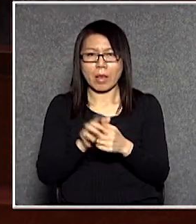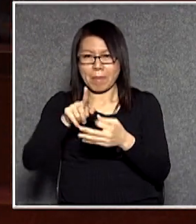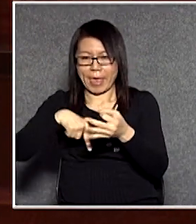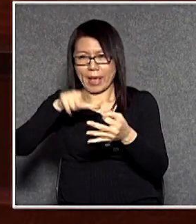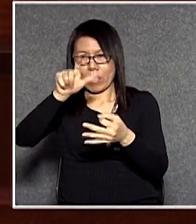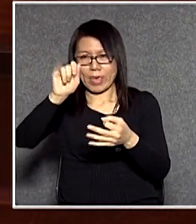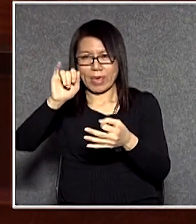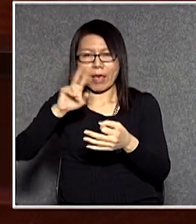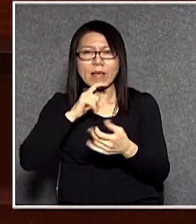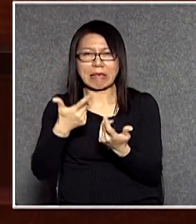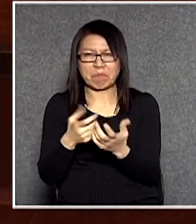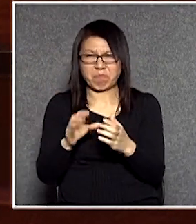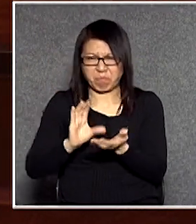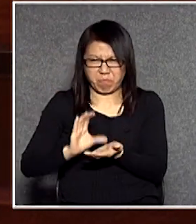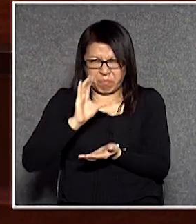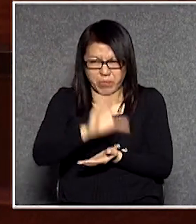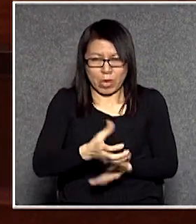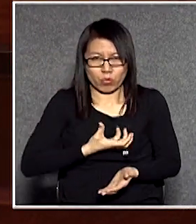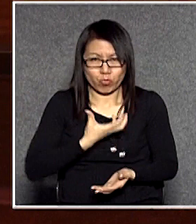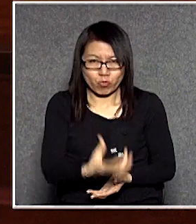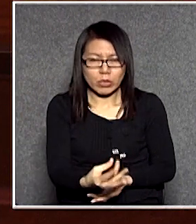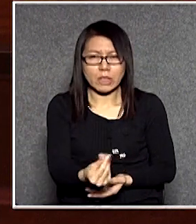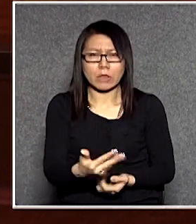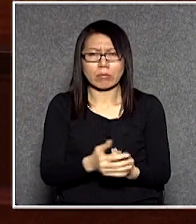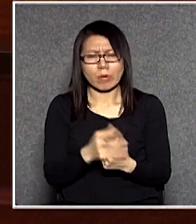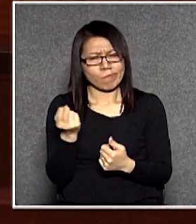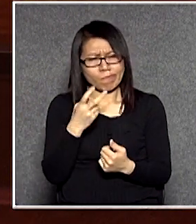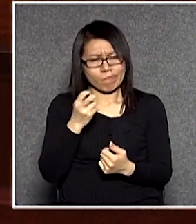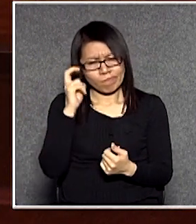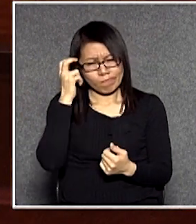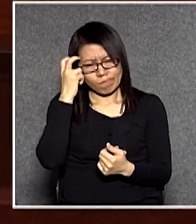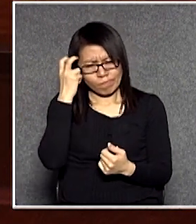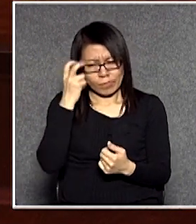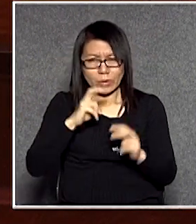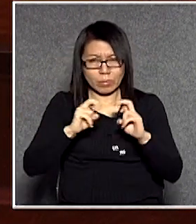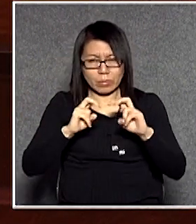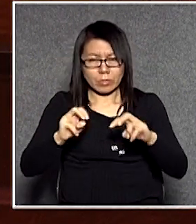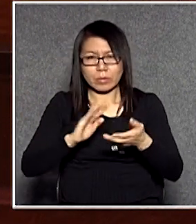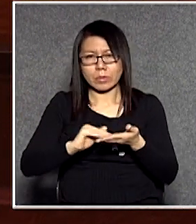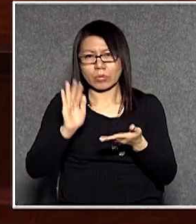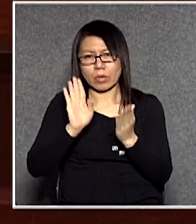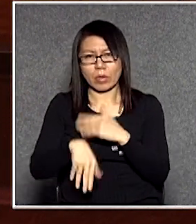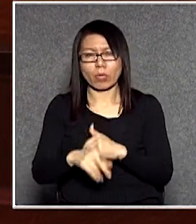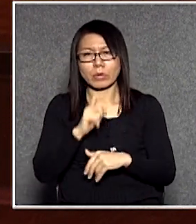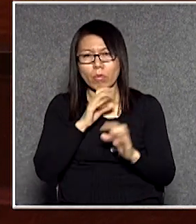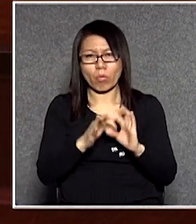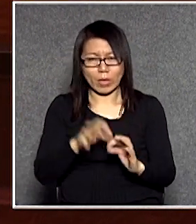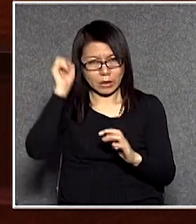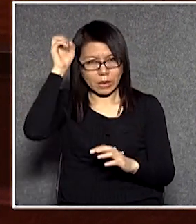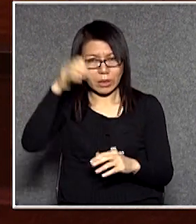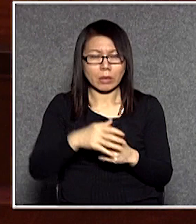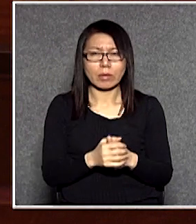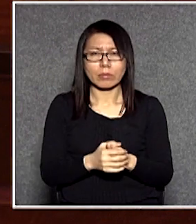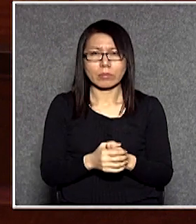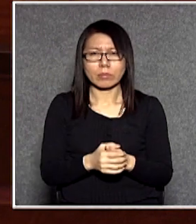的捐助，經過再三斟酌、深思熟慮之後，我認為有關的建議